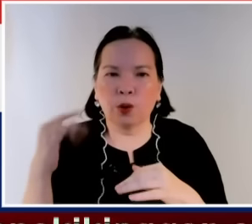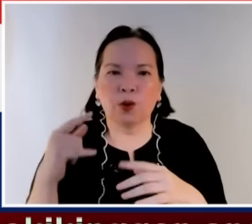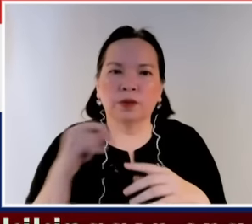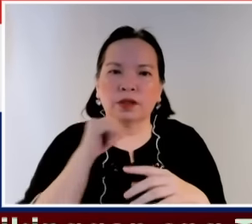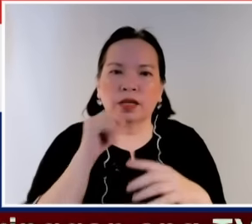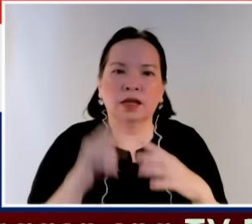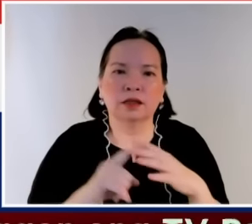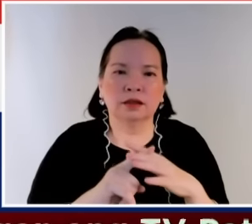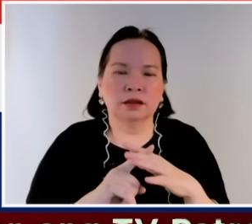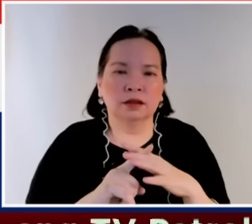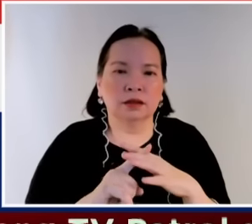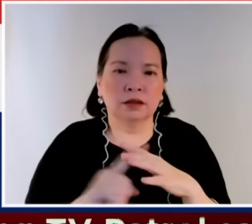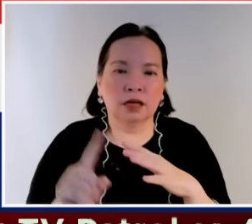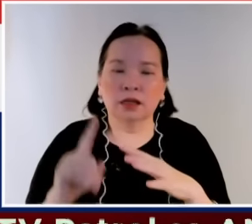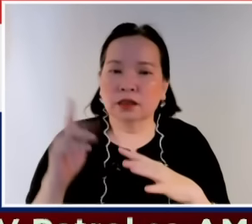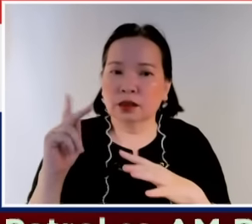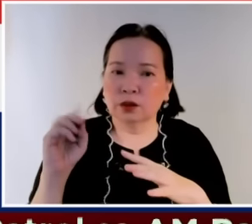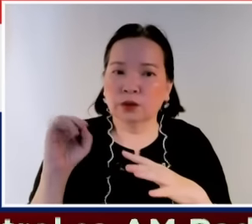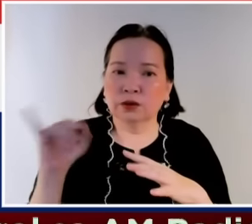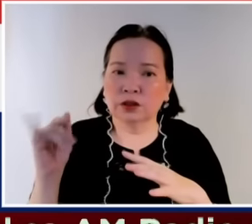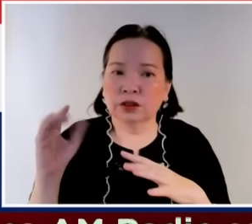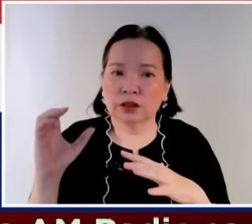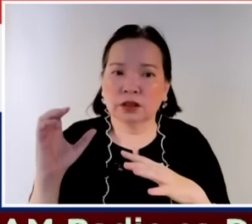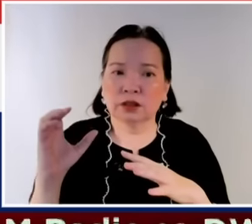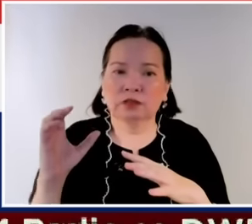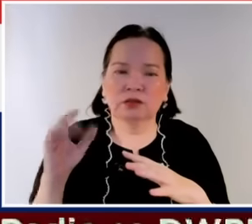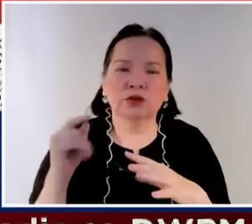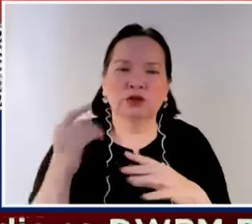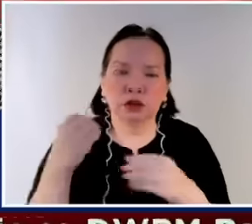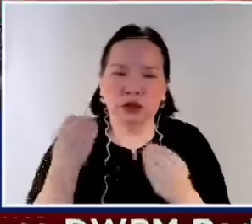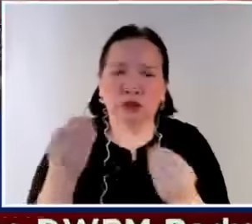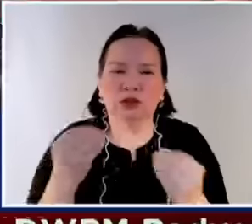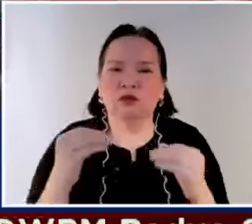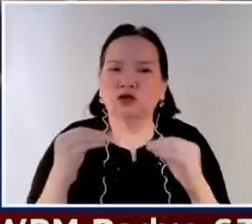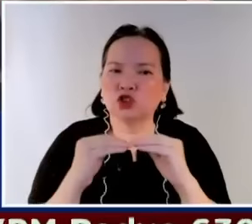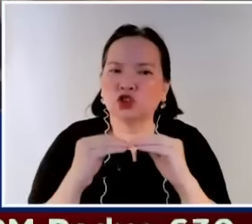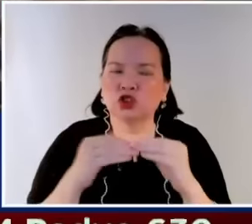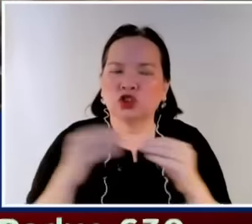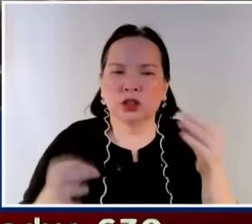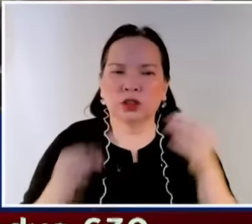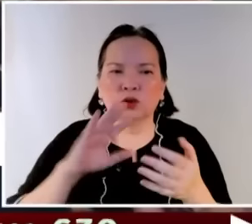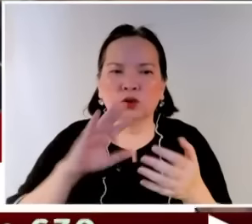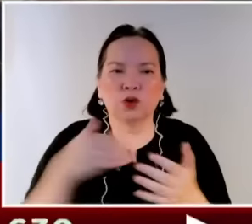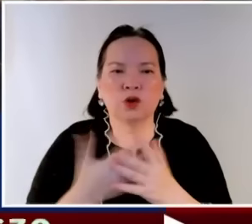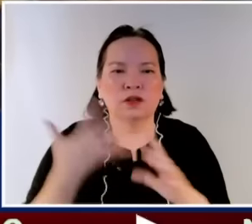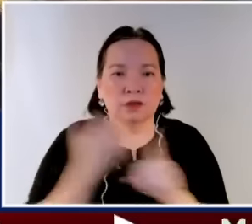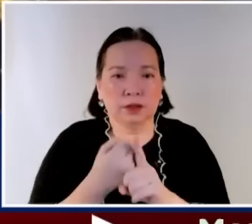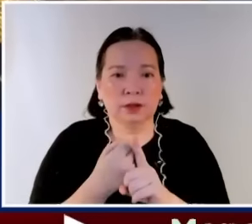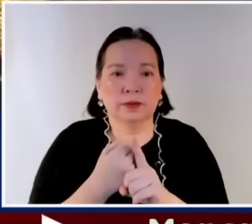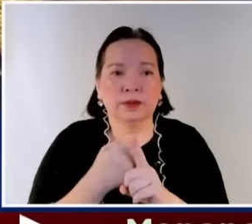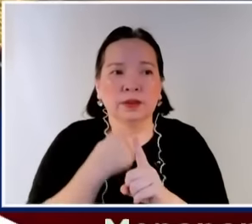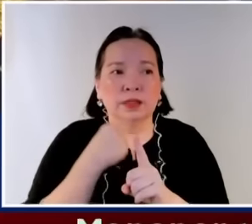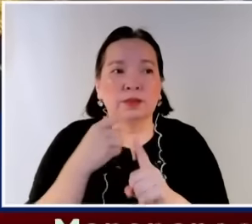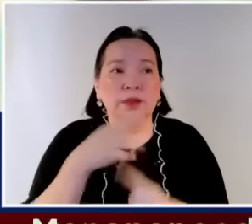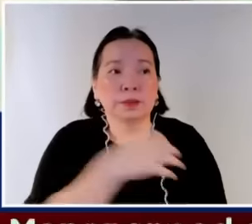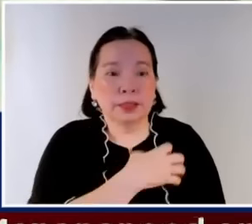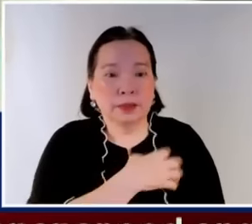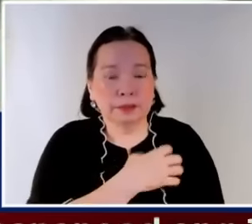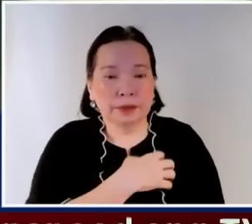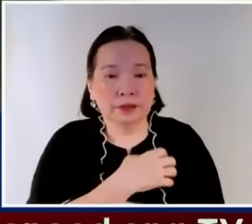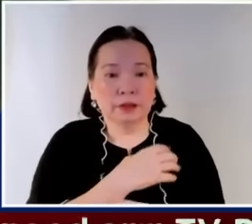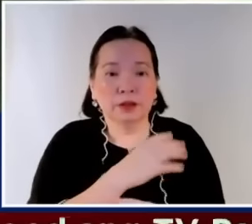leader para sa tuluyang pagkamit ng hustisya ng mga naging biktima. Tiniyak naman ng Philippine National Police na nasa